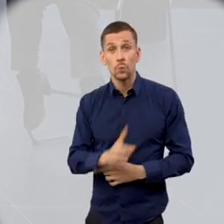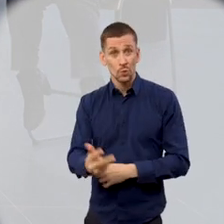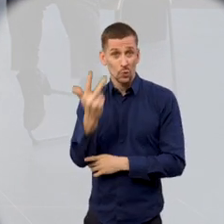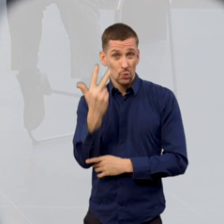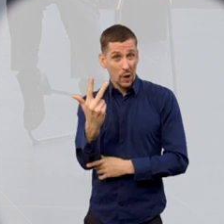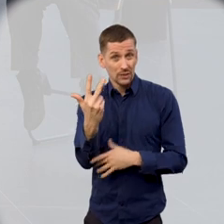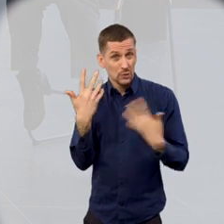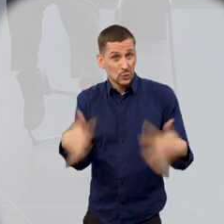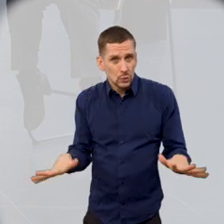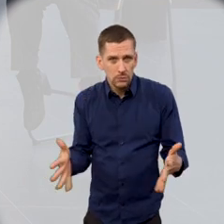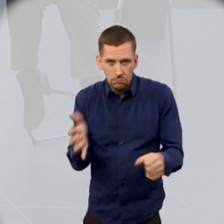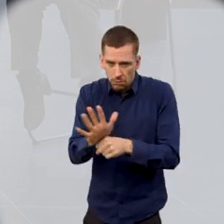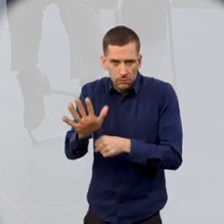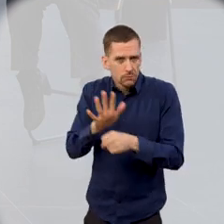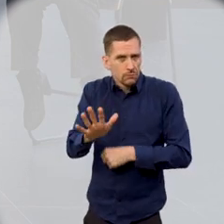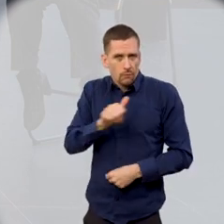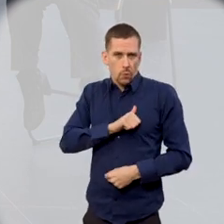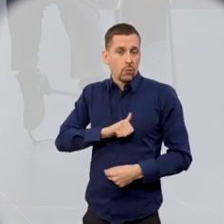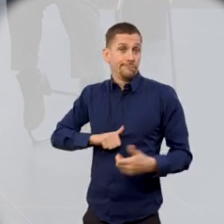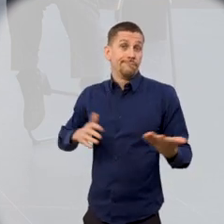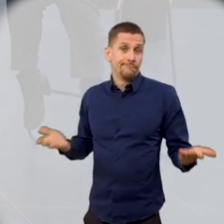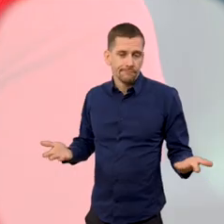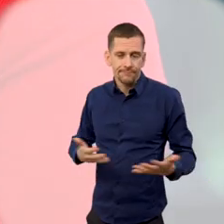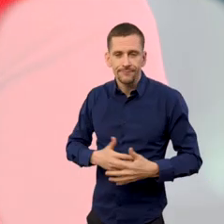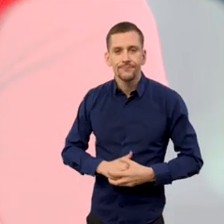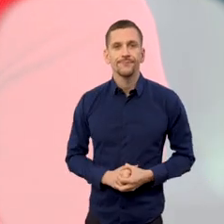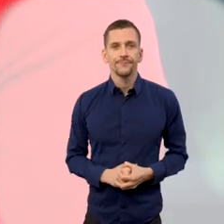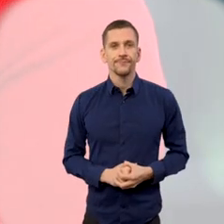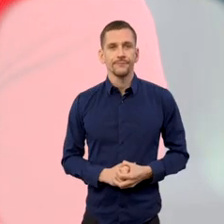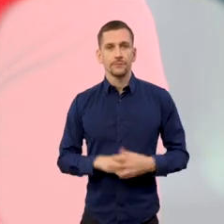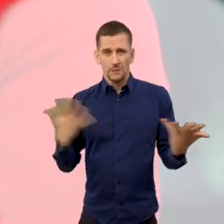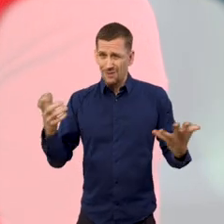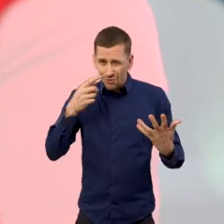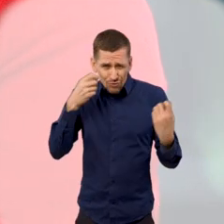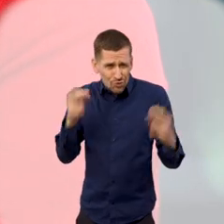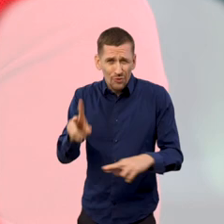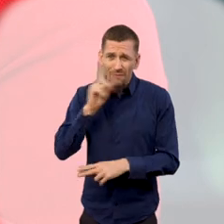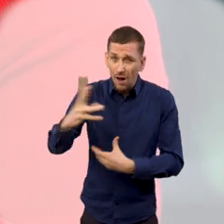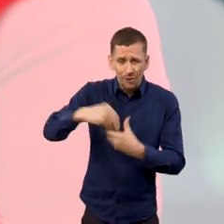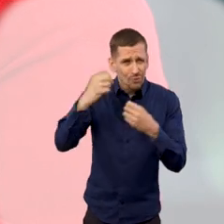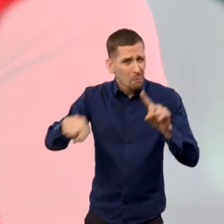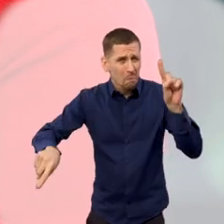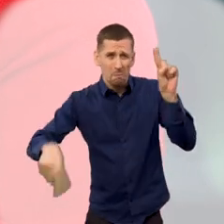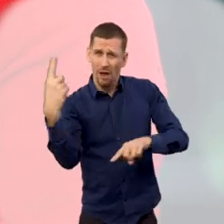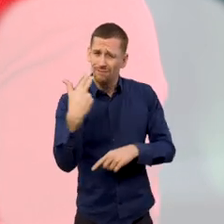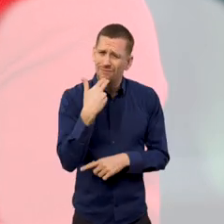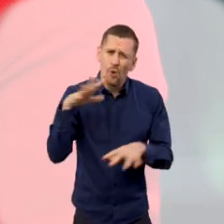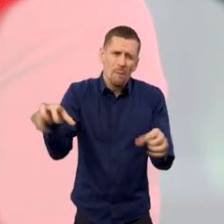sous-représentées alors qu'elles sont tout à fait capables et elles ont tout à fait les compétences pour arriver à devenir de très bonnes développeuses.